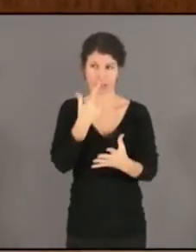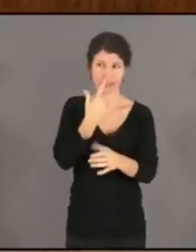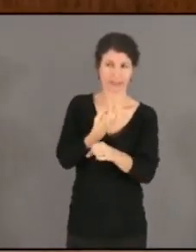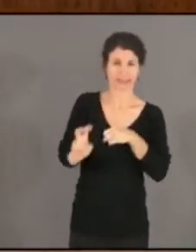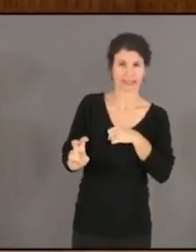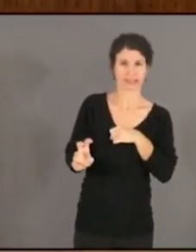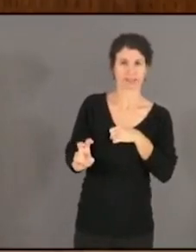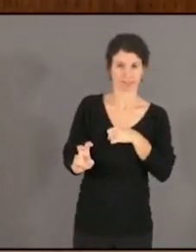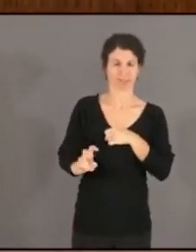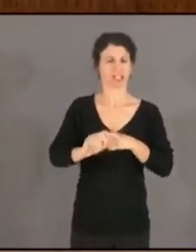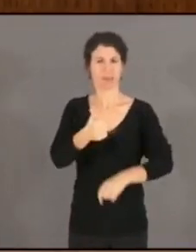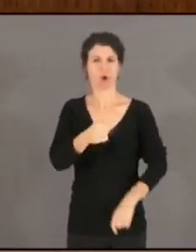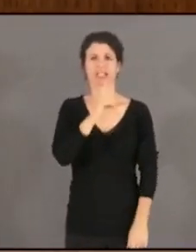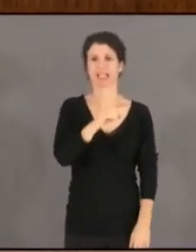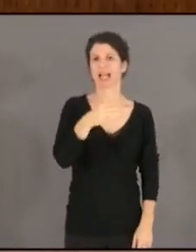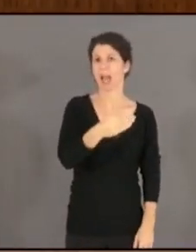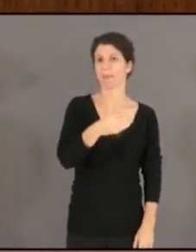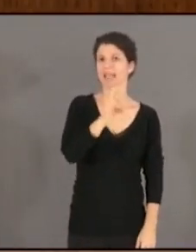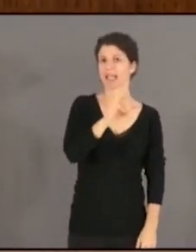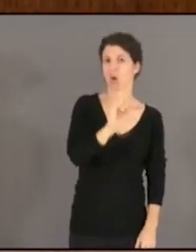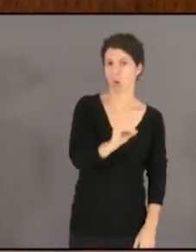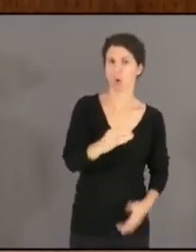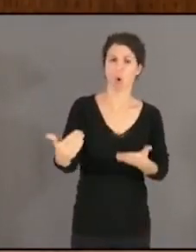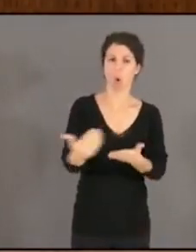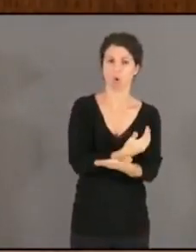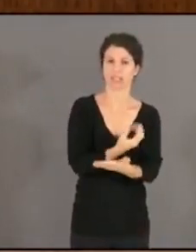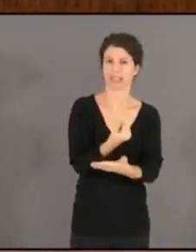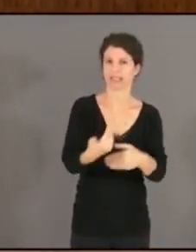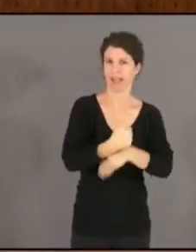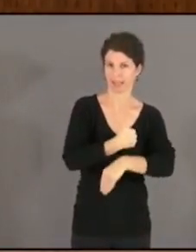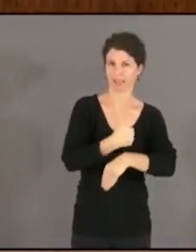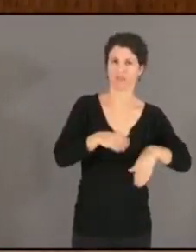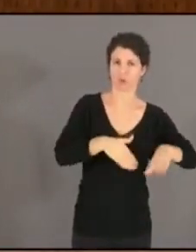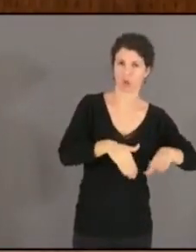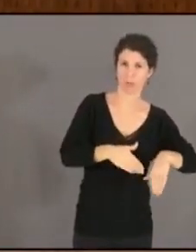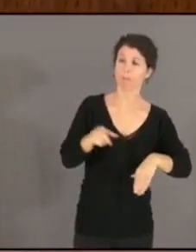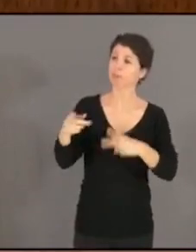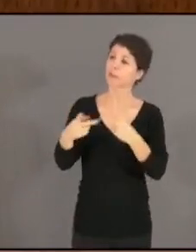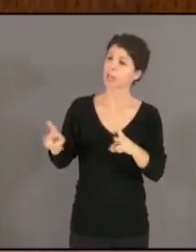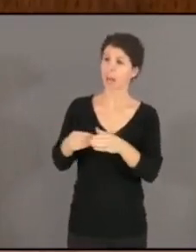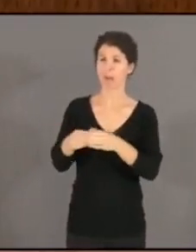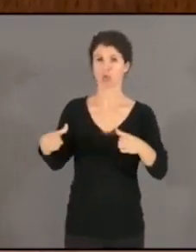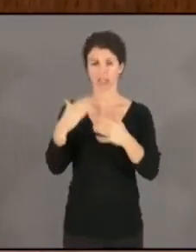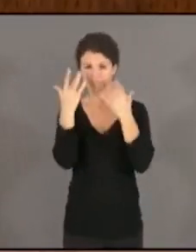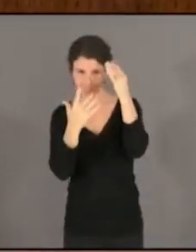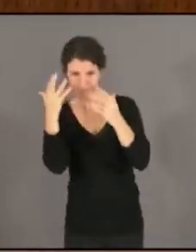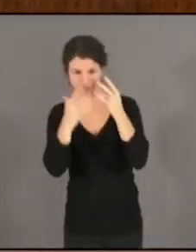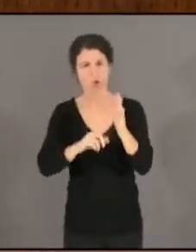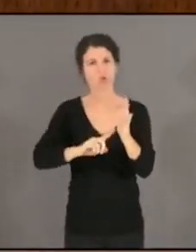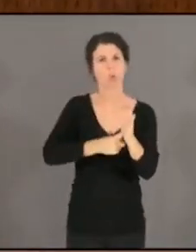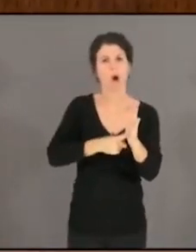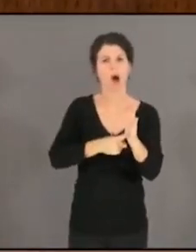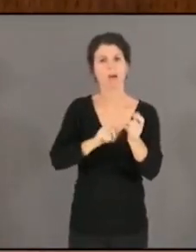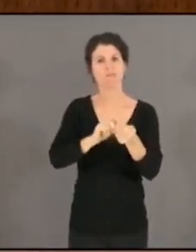les DMTO, en recettes de fonctionnement. La ville, votre majorité, s'inquiète de l'évolution de ces DMTO, les droits de mutation à